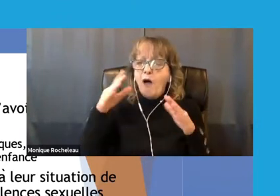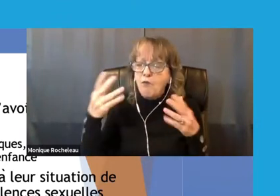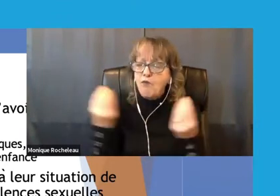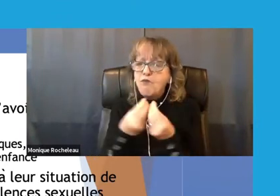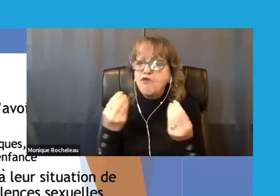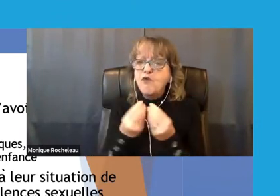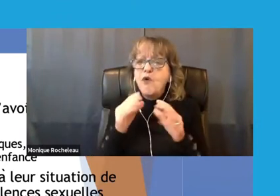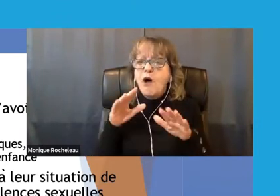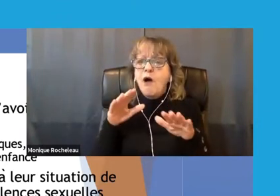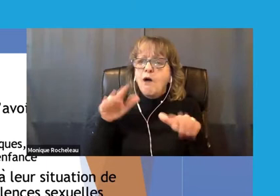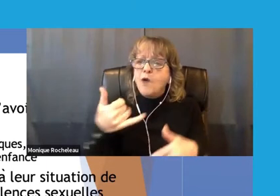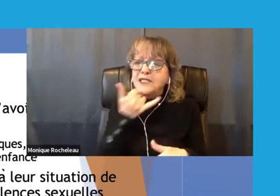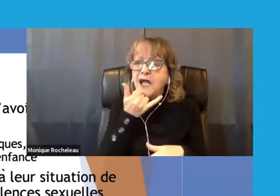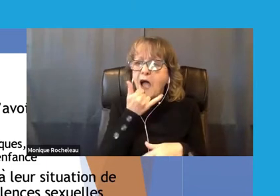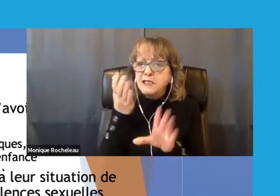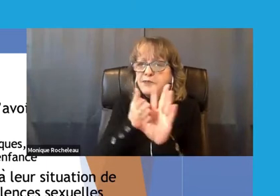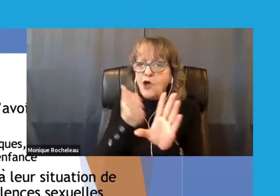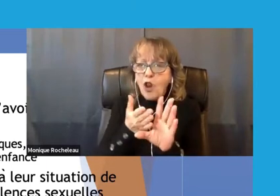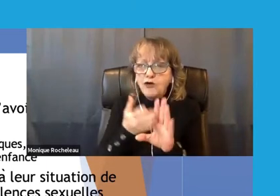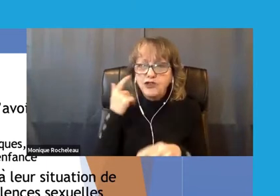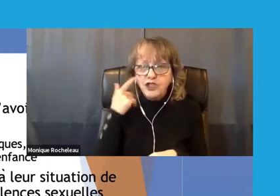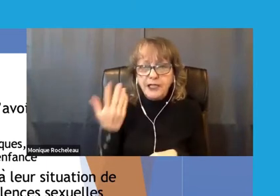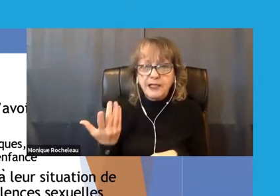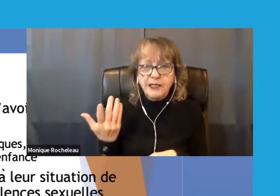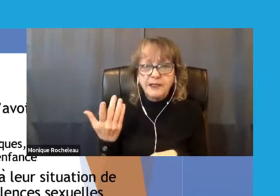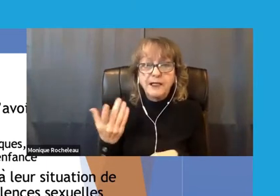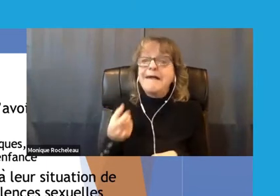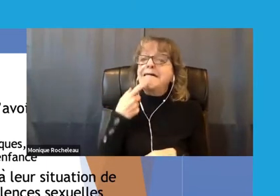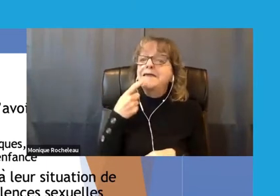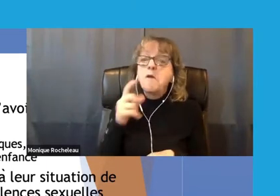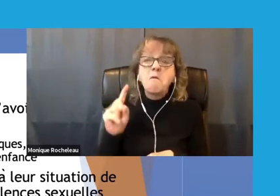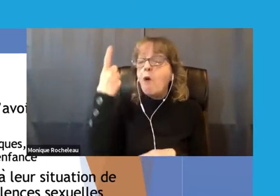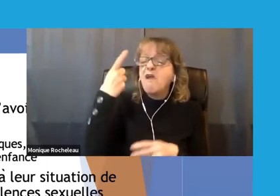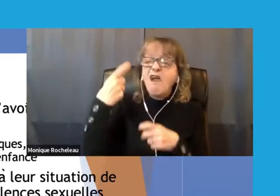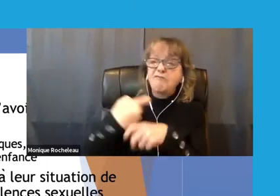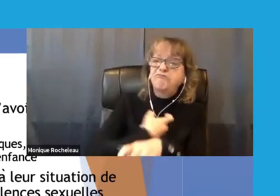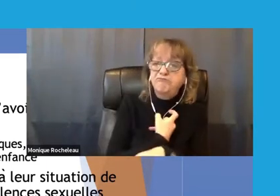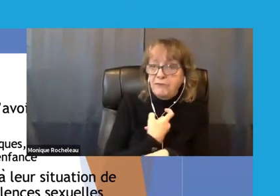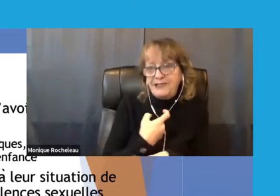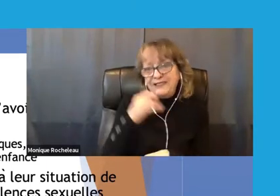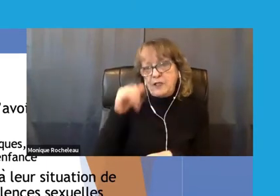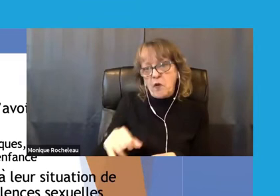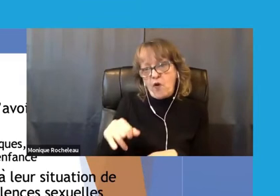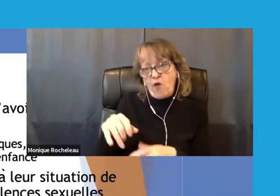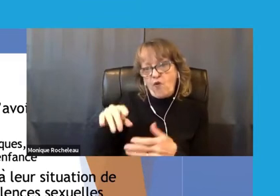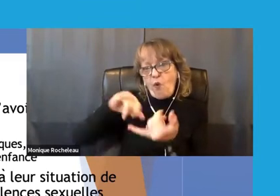Lorsque le principal aidant est le conjoint, La violence conjugale avait un